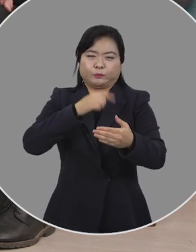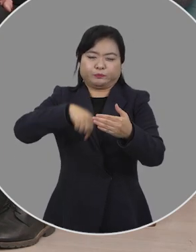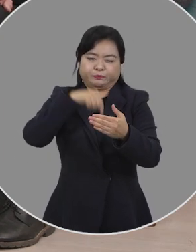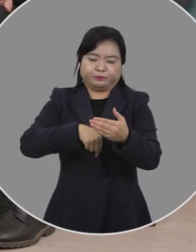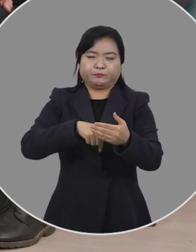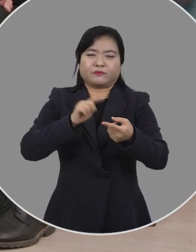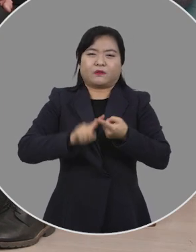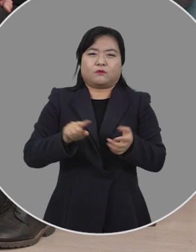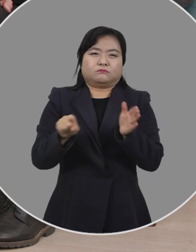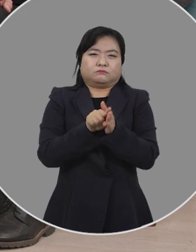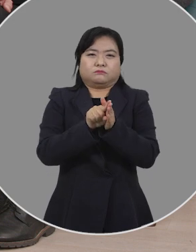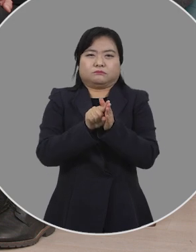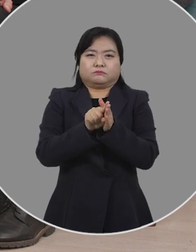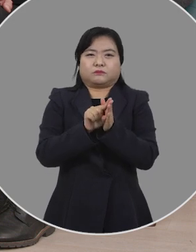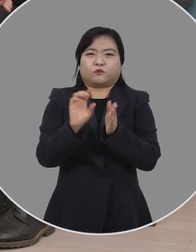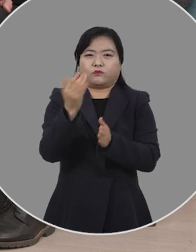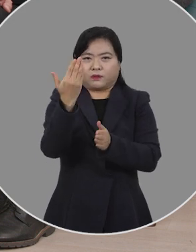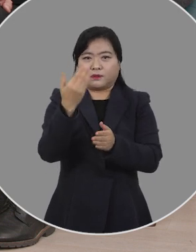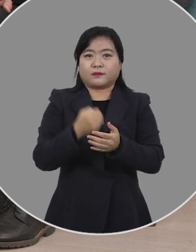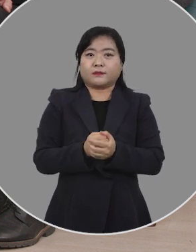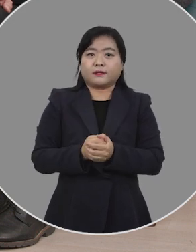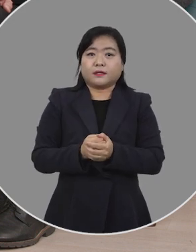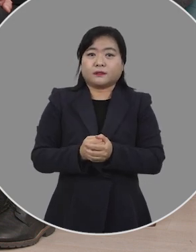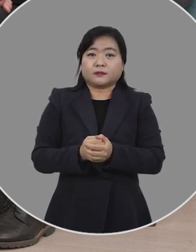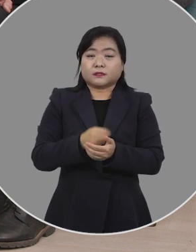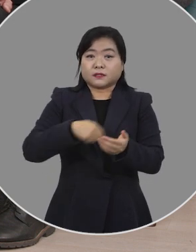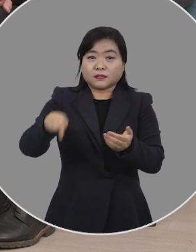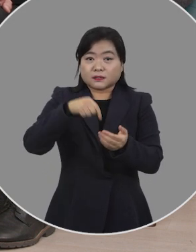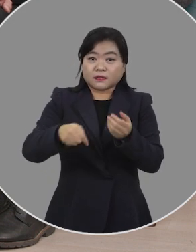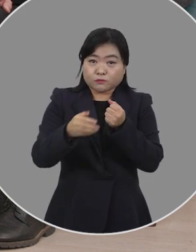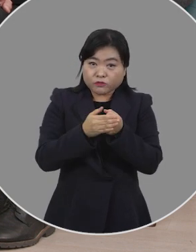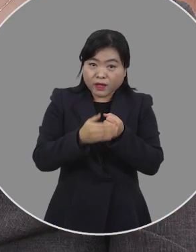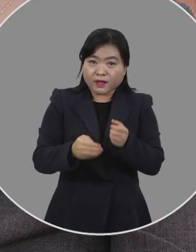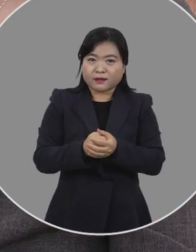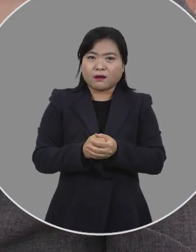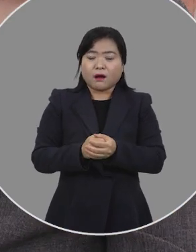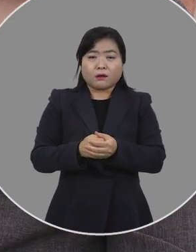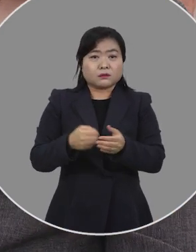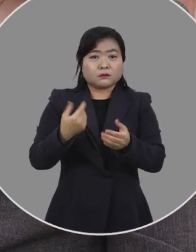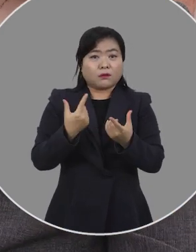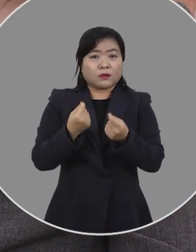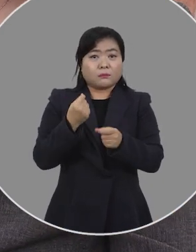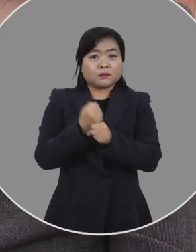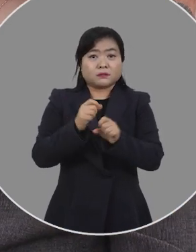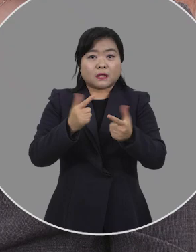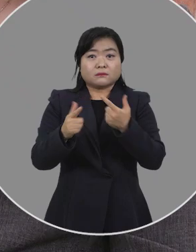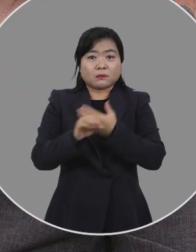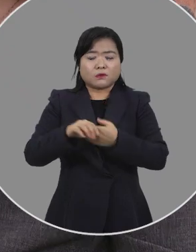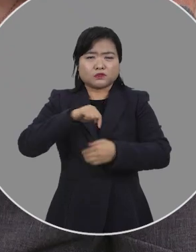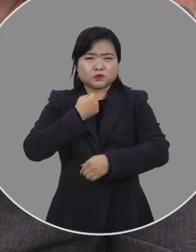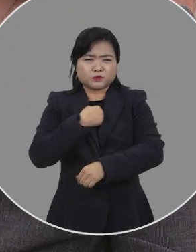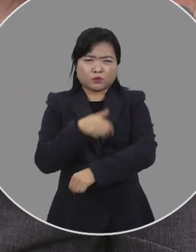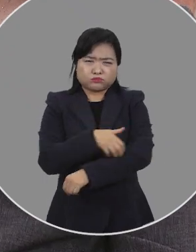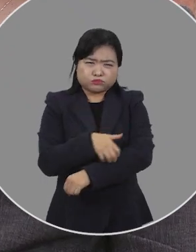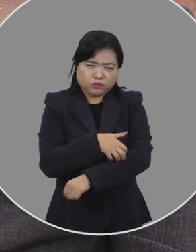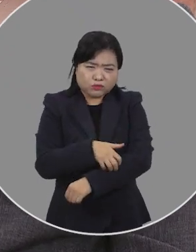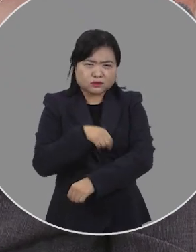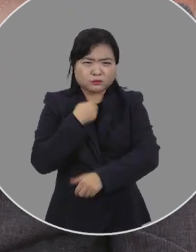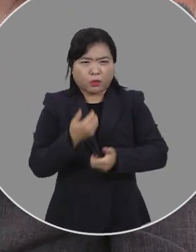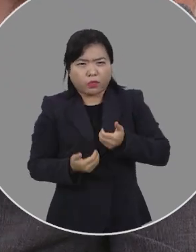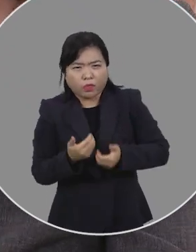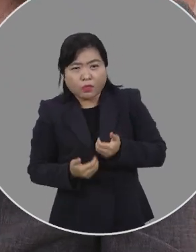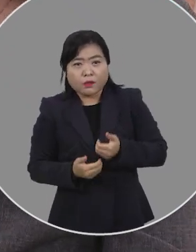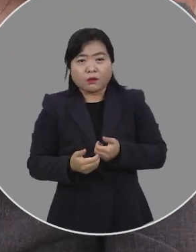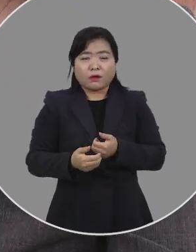이제 컨빈스드 되는 거죠. 이걸 믿게 되는 거예요. 그러니까 그런 면에서 그렇지 않으면 사실은 굉장히 불편하거든요. 그렇죠.